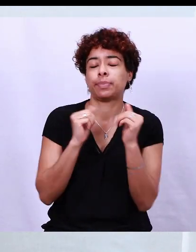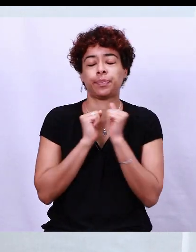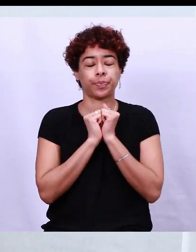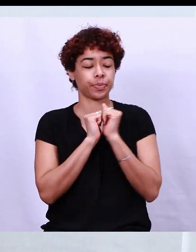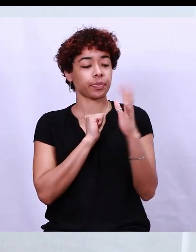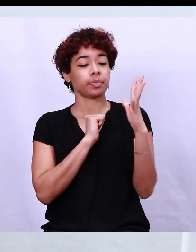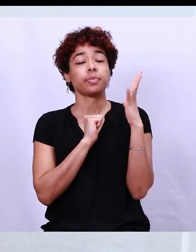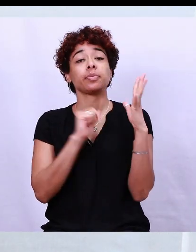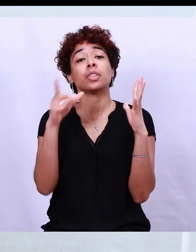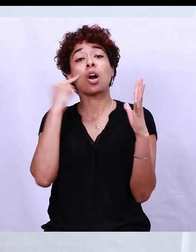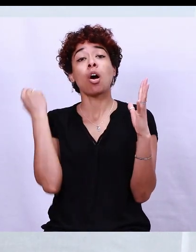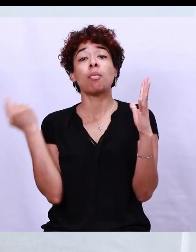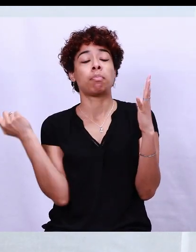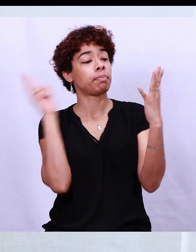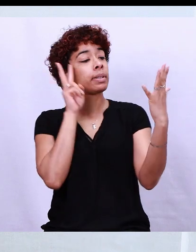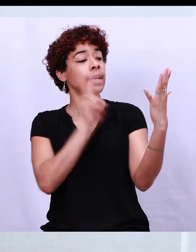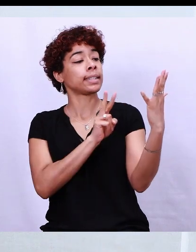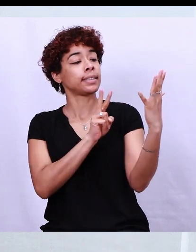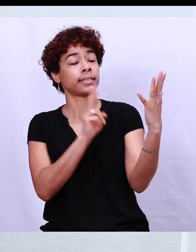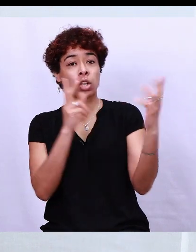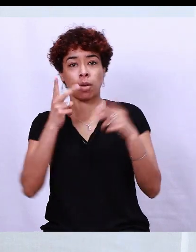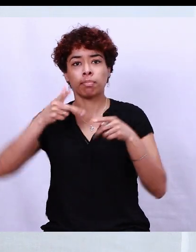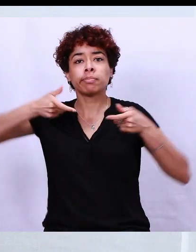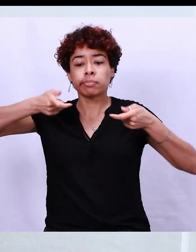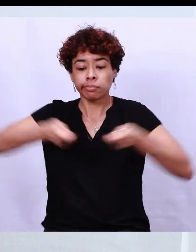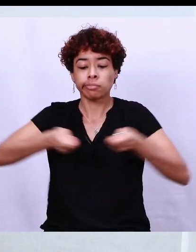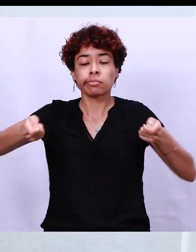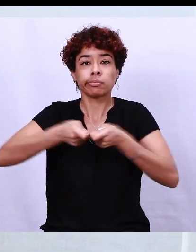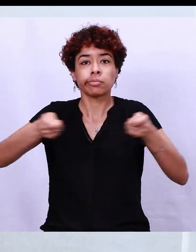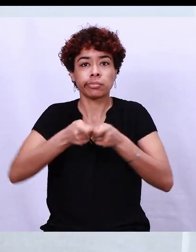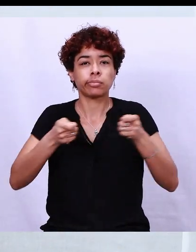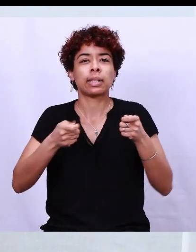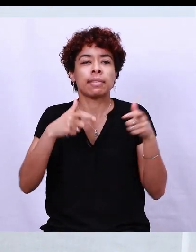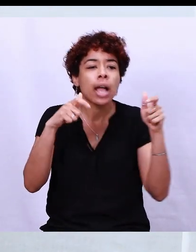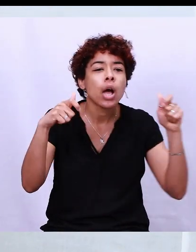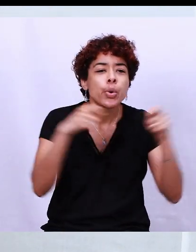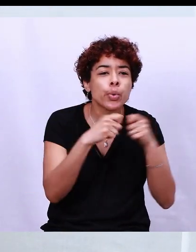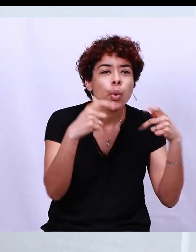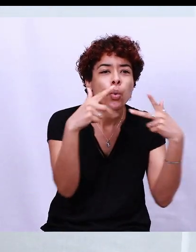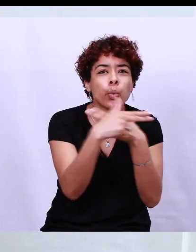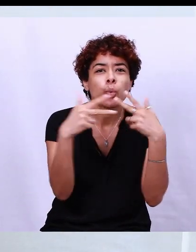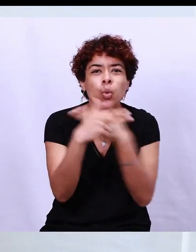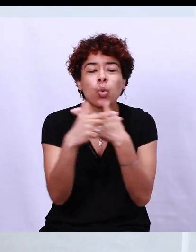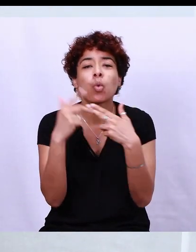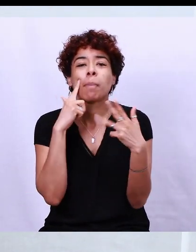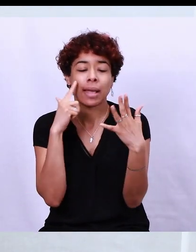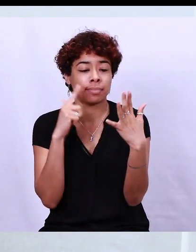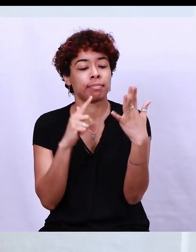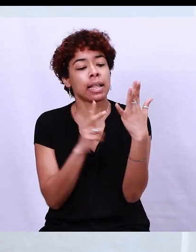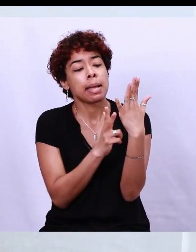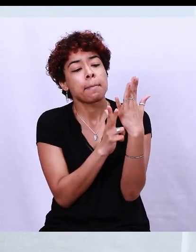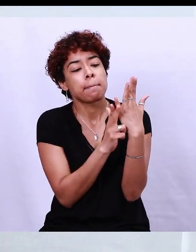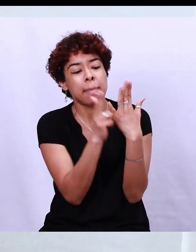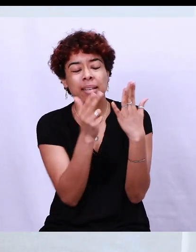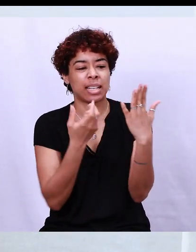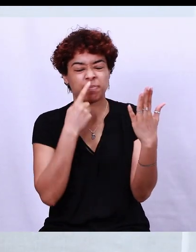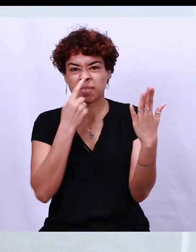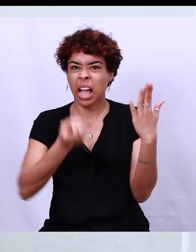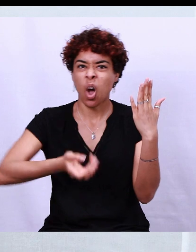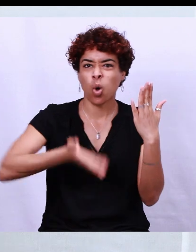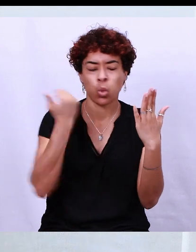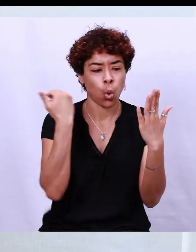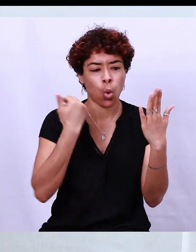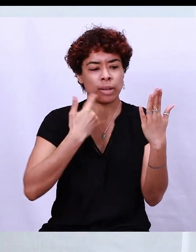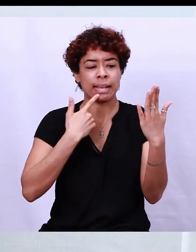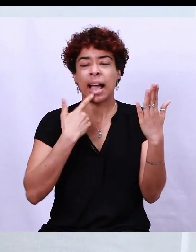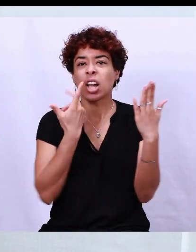C'est quand le vigneron vient avec un sécateur, et puis il vient couper toutes les branches qui sont en trop et